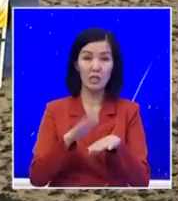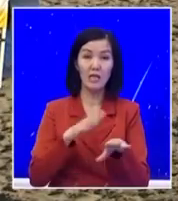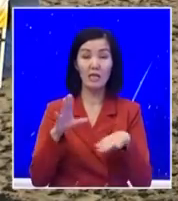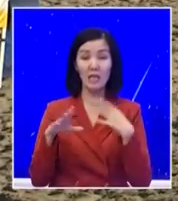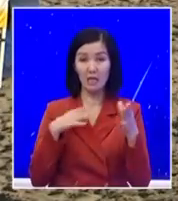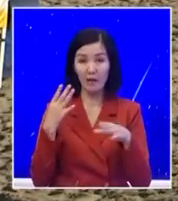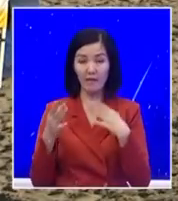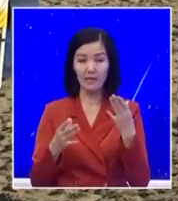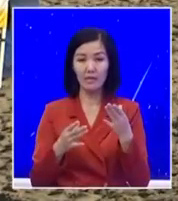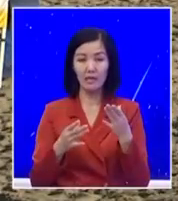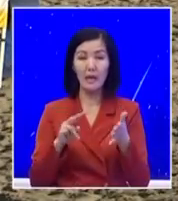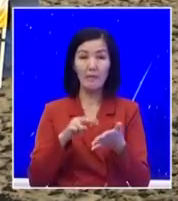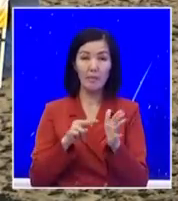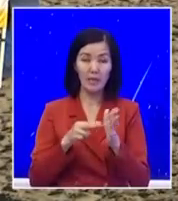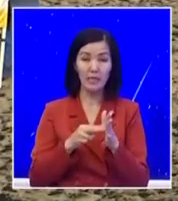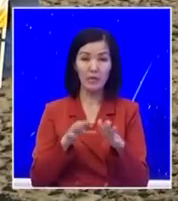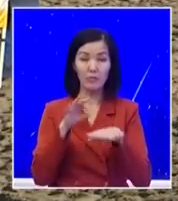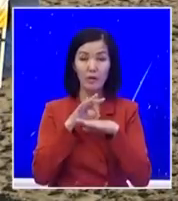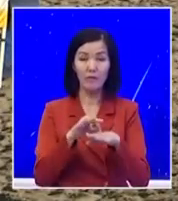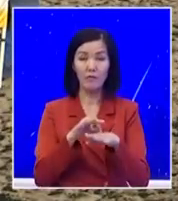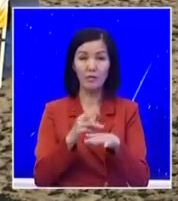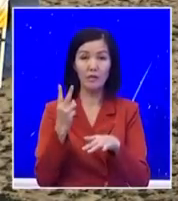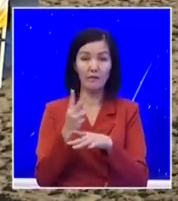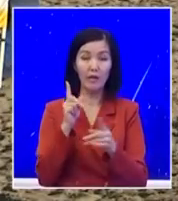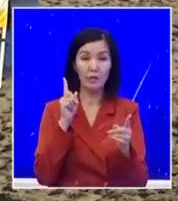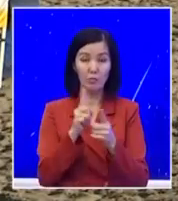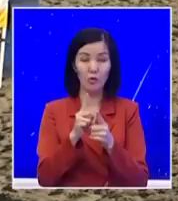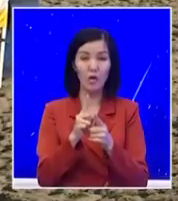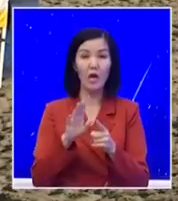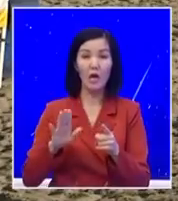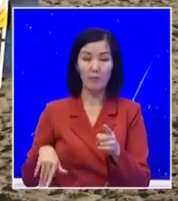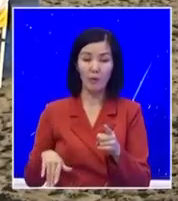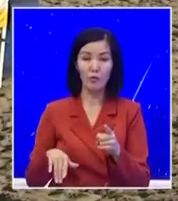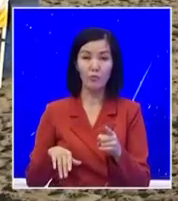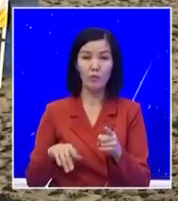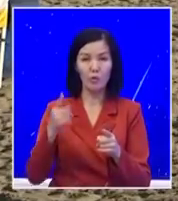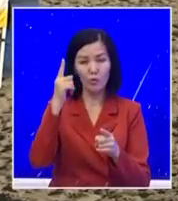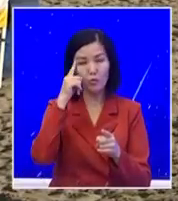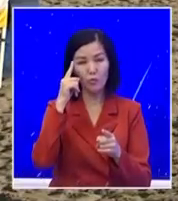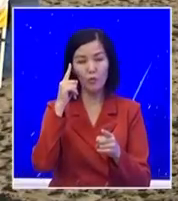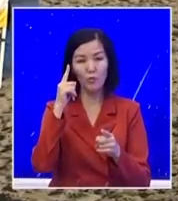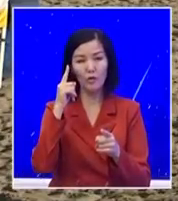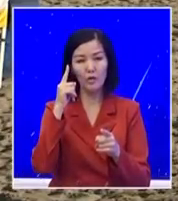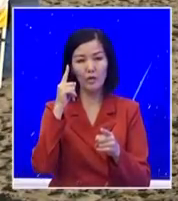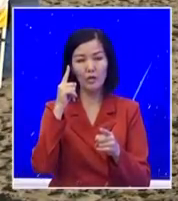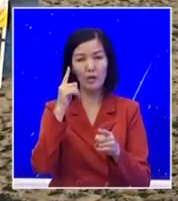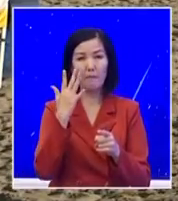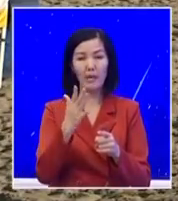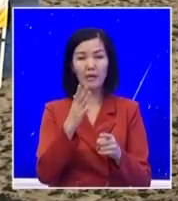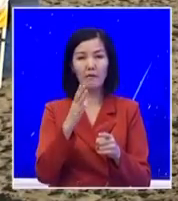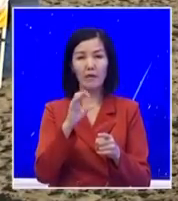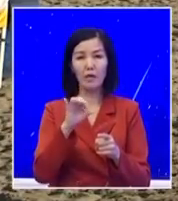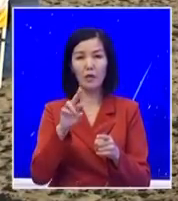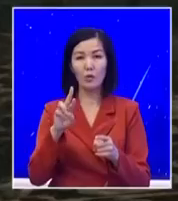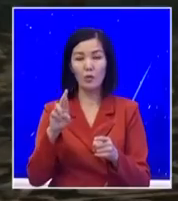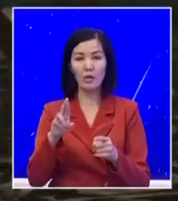и мы планируем еще провести здесь два сбора, а потом уже, так думаю, где-то 5 июля